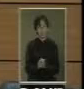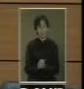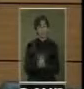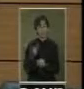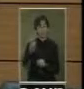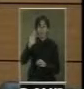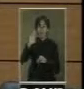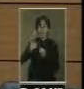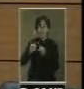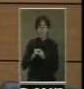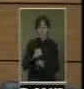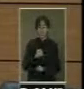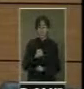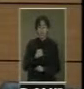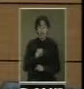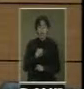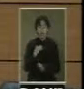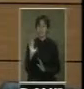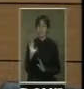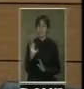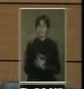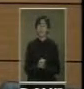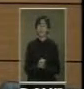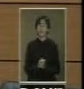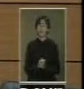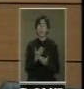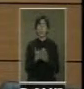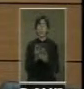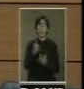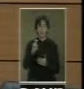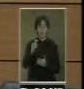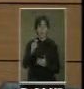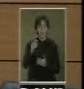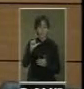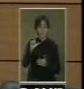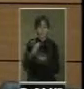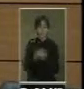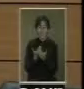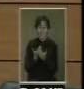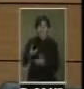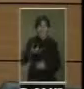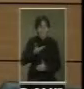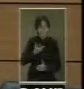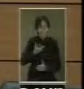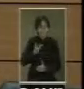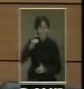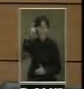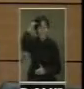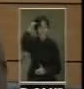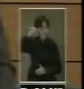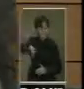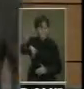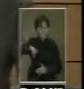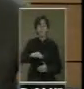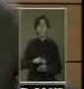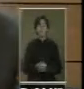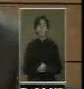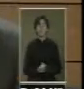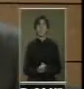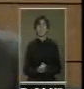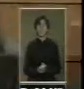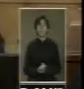นไม่ได้รับเงิน250ล้านของบริษัทที่เขาเอ่ยชื่อทั้งหมดเป็นความเท็จครับ